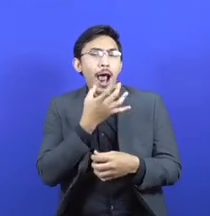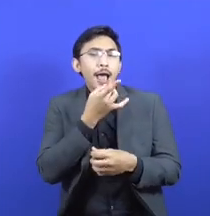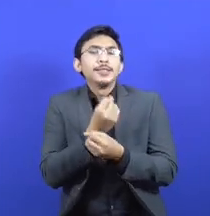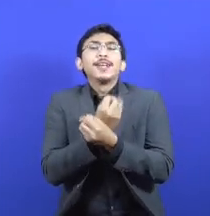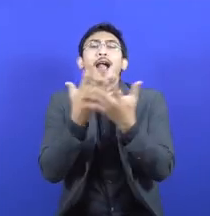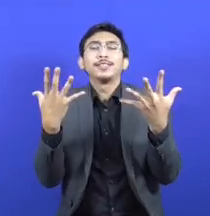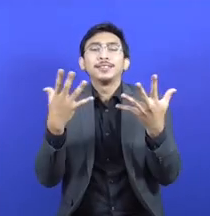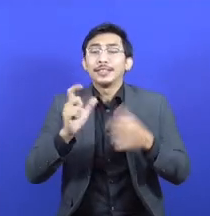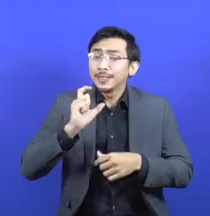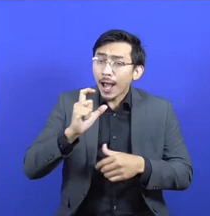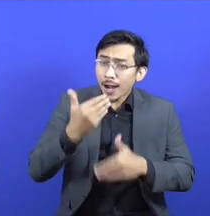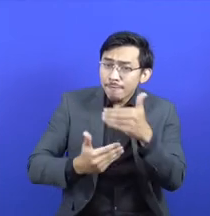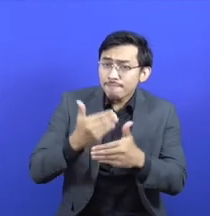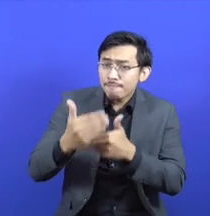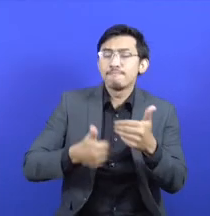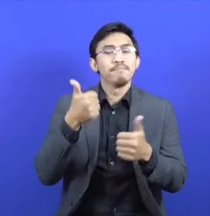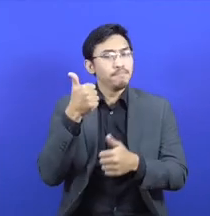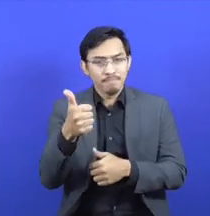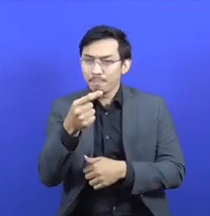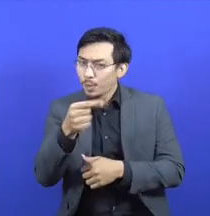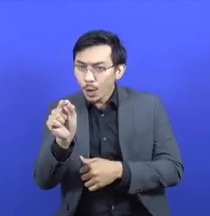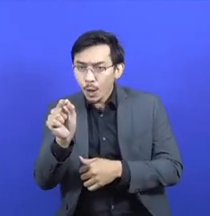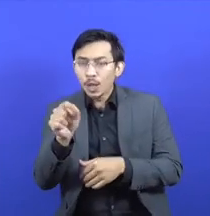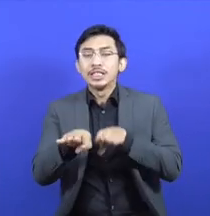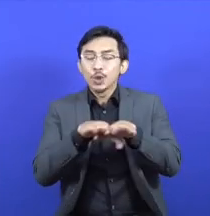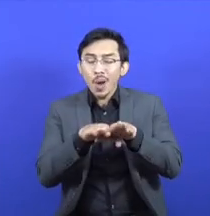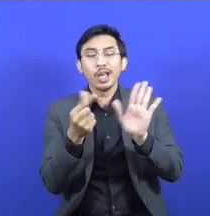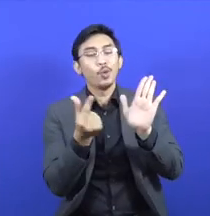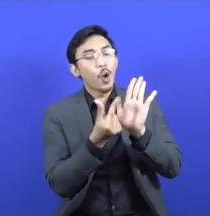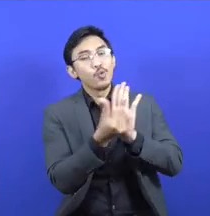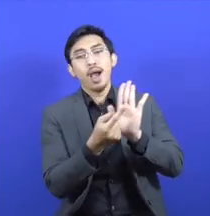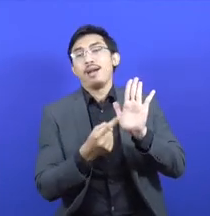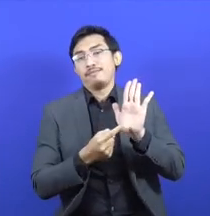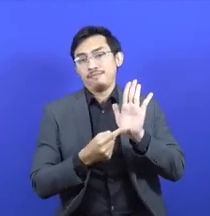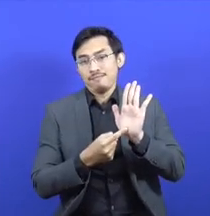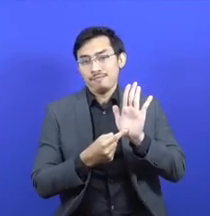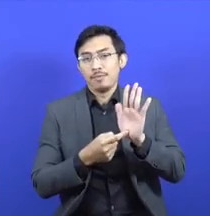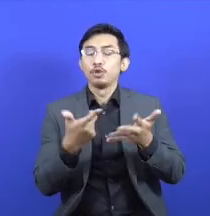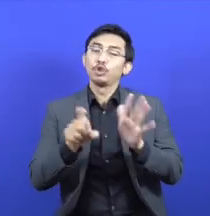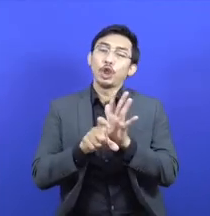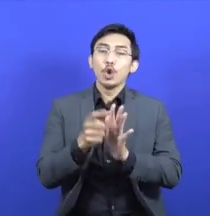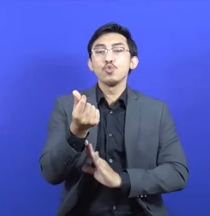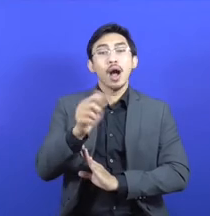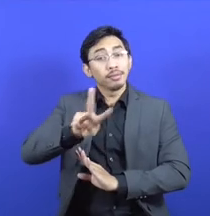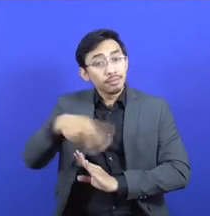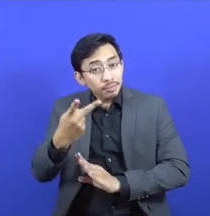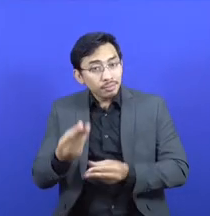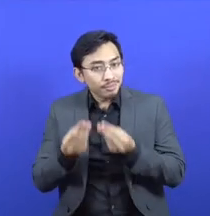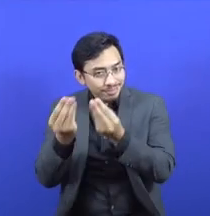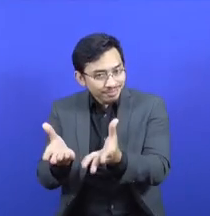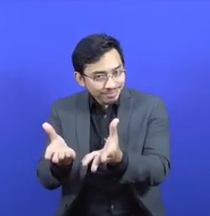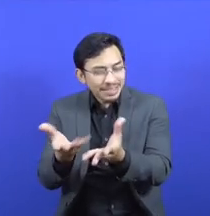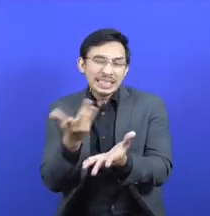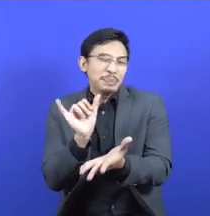yang jelas dan mekanismenya itu harus benar. Jadi apa namanya sesuai gitu sama undang-undang, kayak pemberian uang